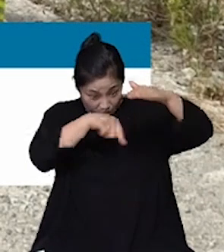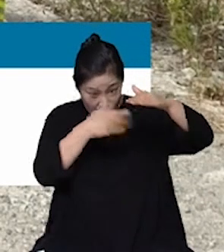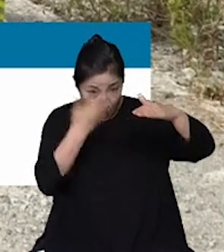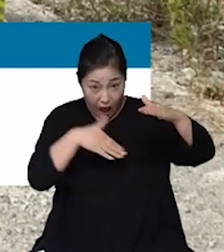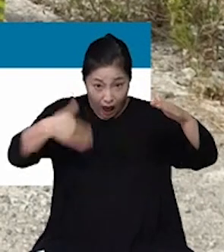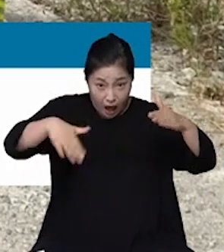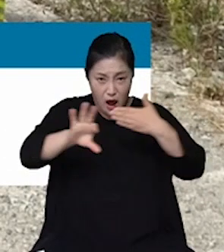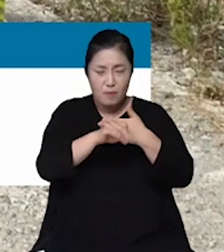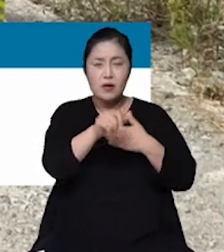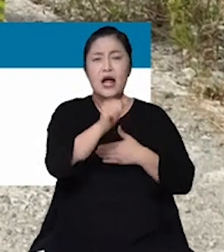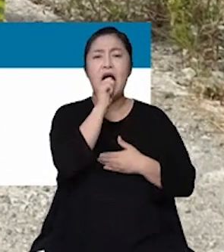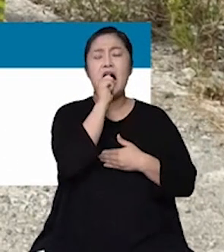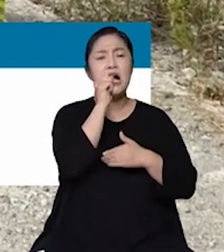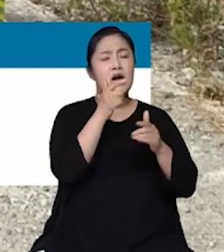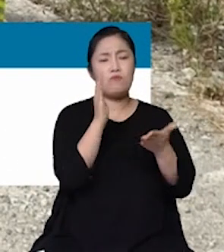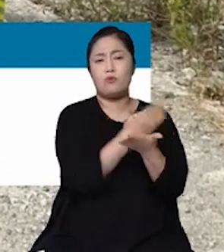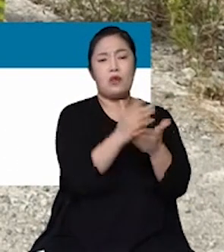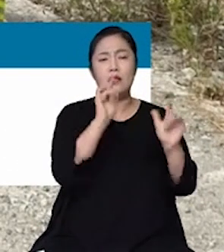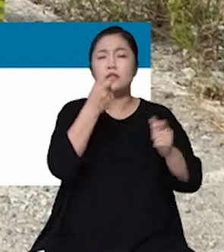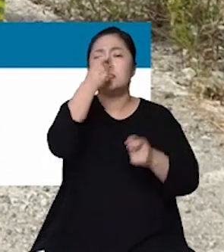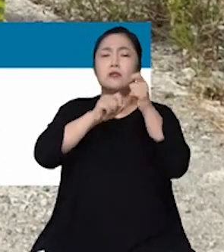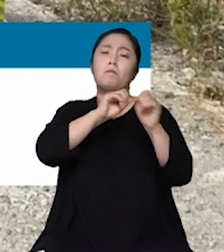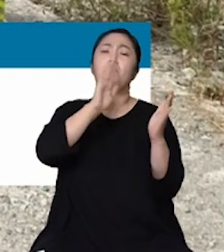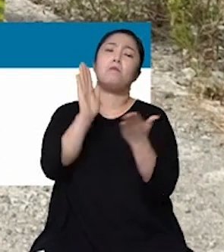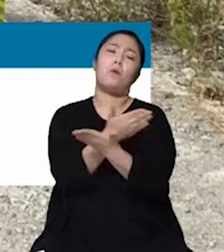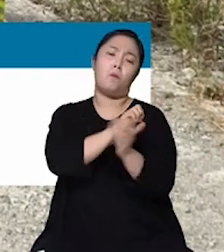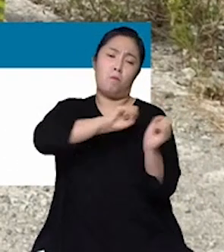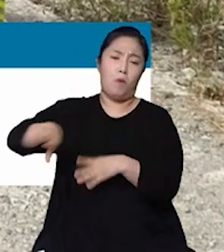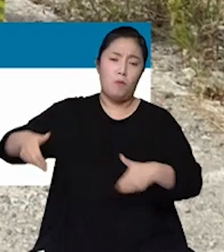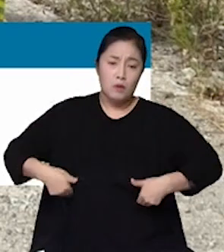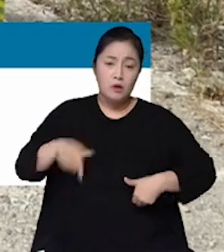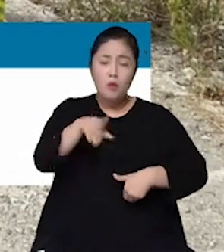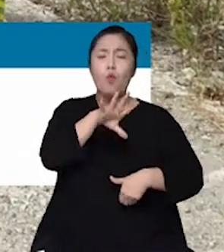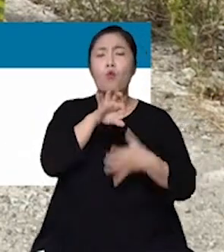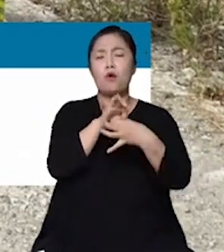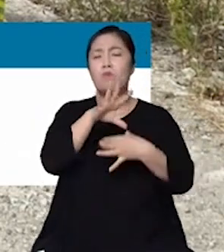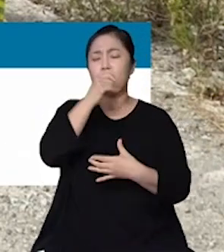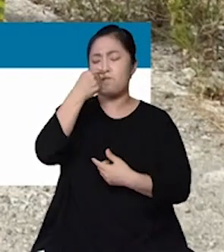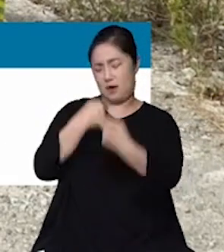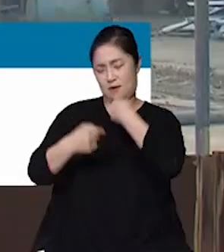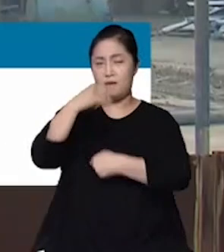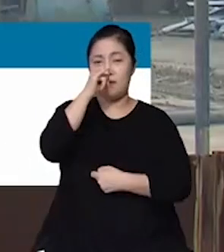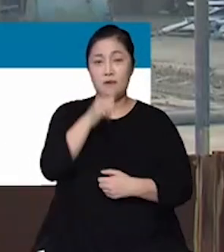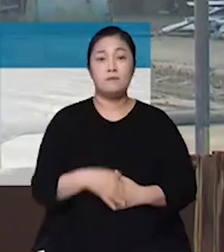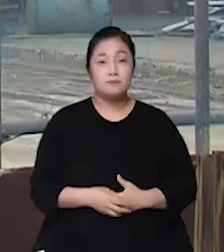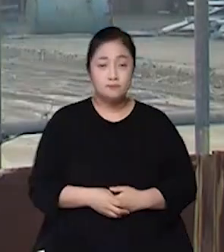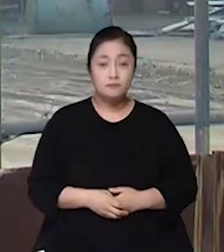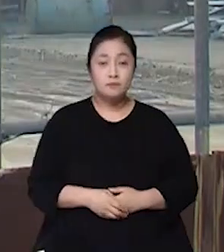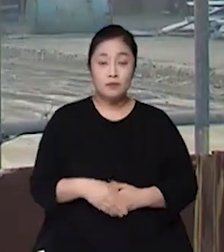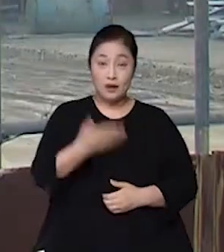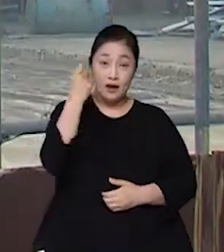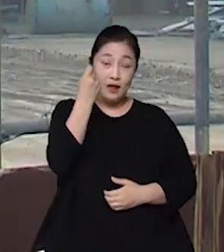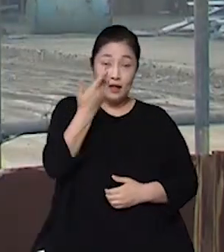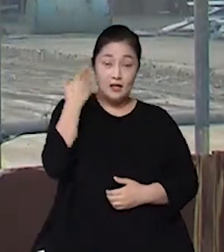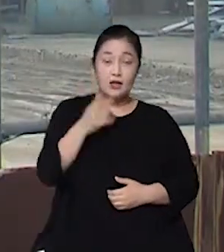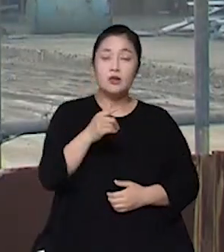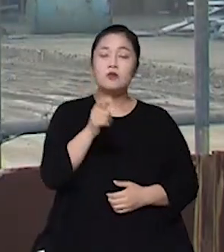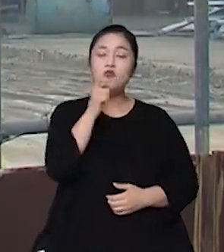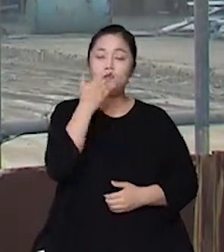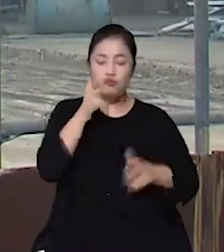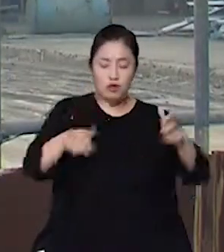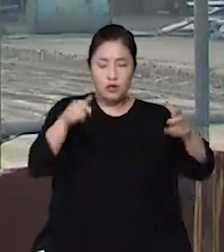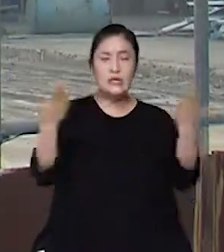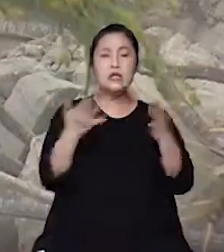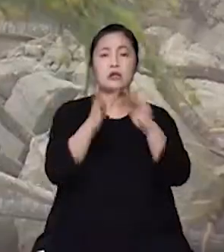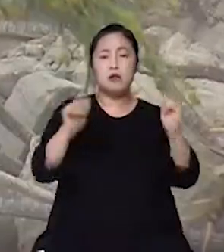그거는 고철이 아니고 이제 그 폐기물이 되거든요. 그런 관련해가지고 민원이 들어왔던 것 같은데. 지난달 27일